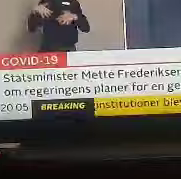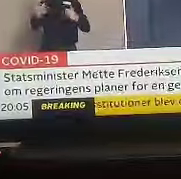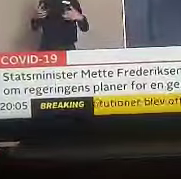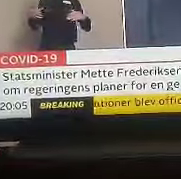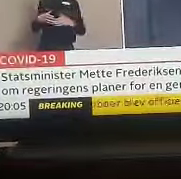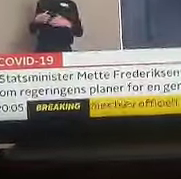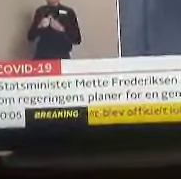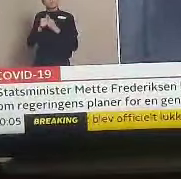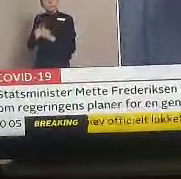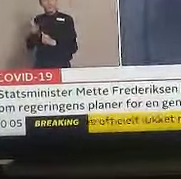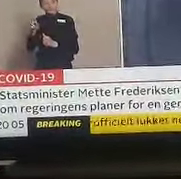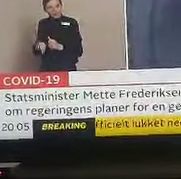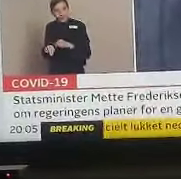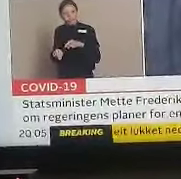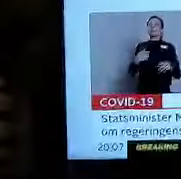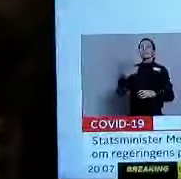الدنماركيين.